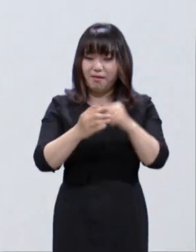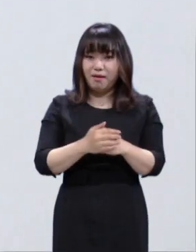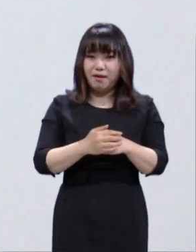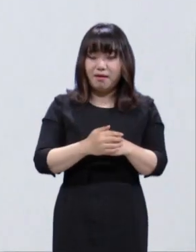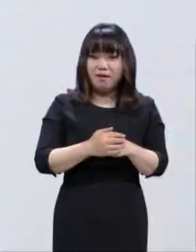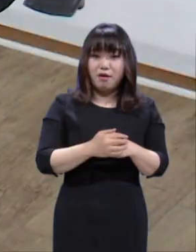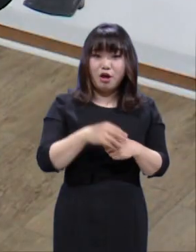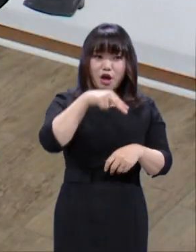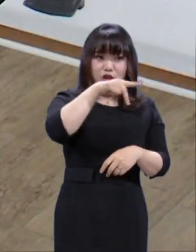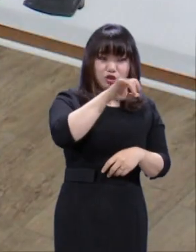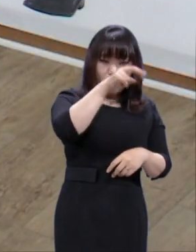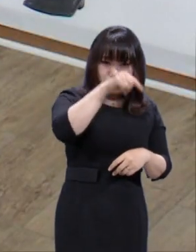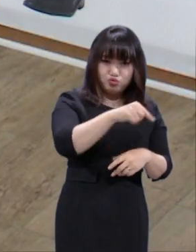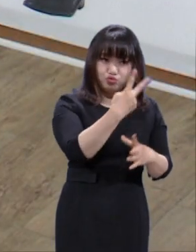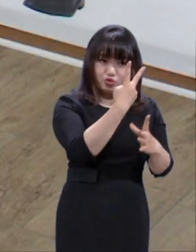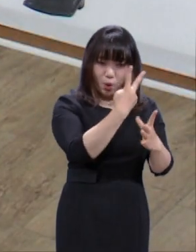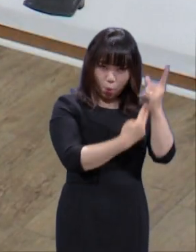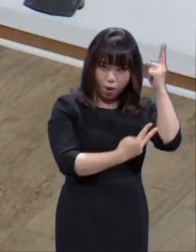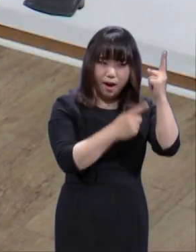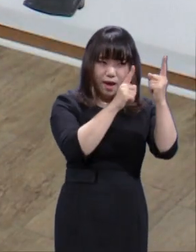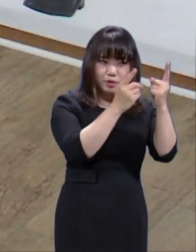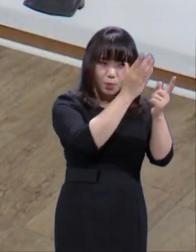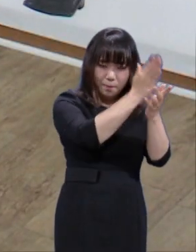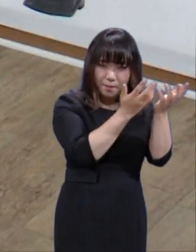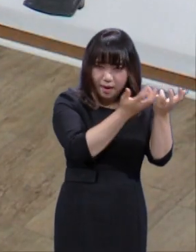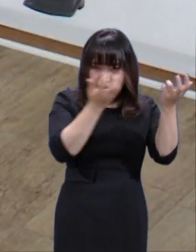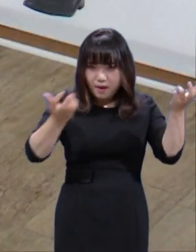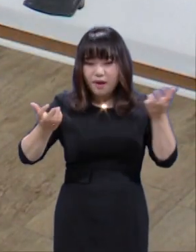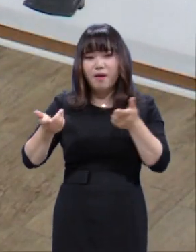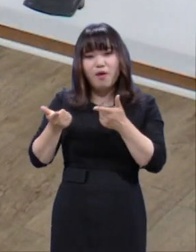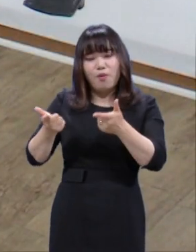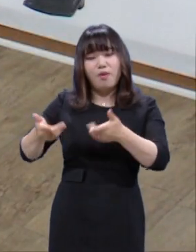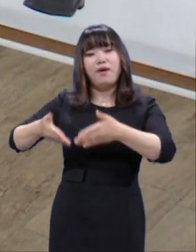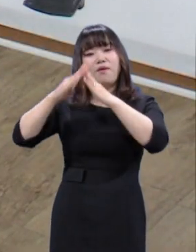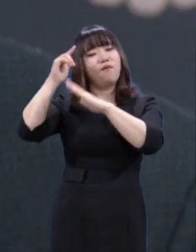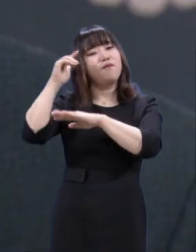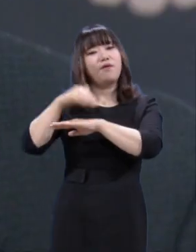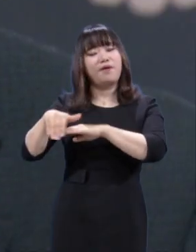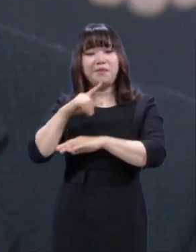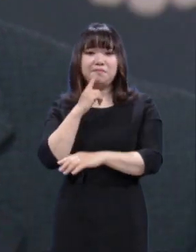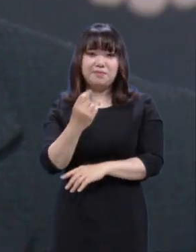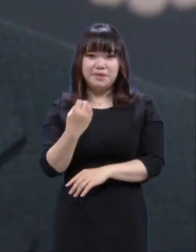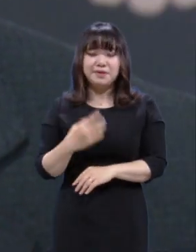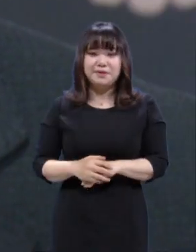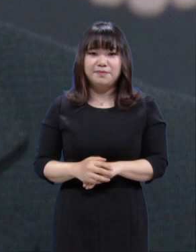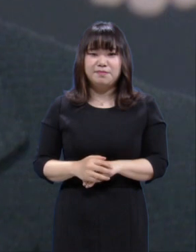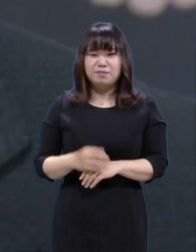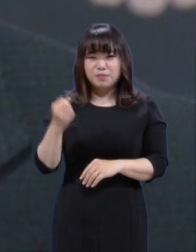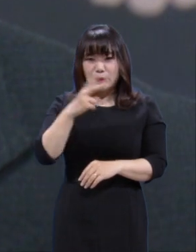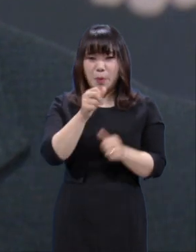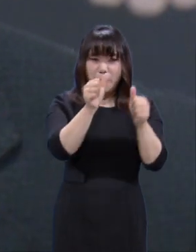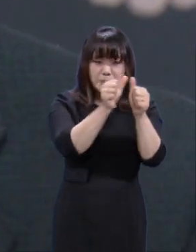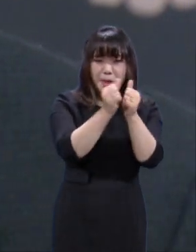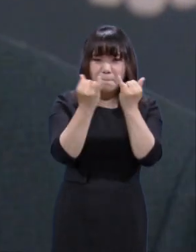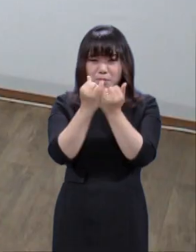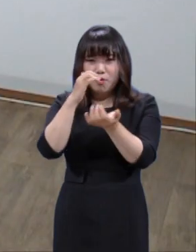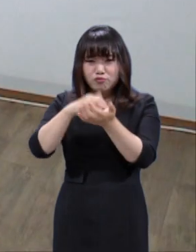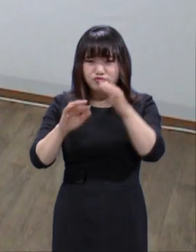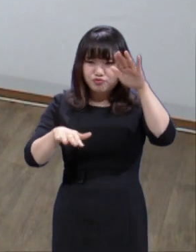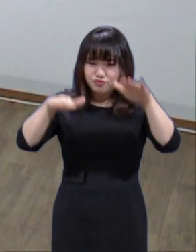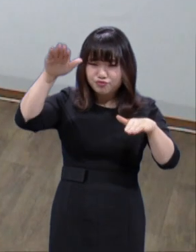성수 중고등학교를 통합해 적정 규모의 교육 여건을 만든다는 계획입니다. 또 심각한 남녀 고등학생